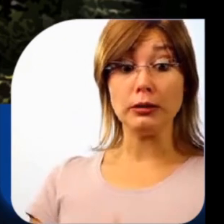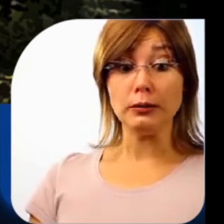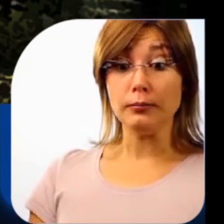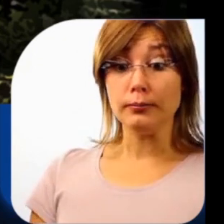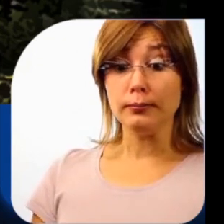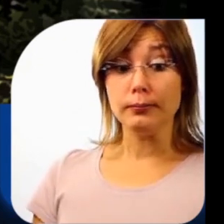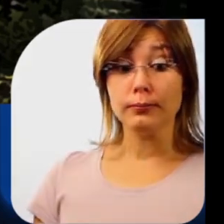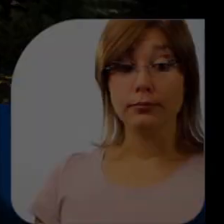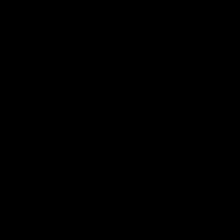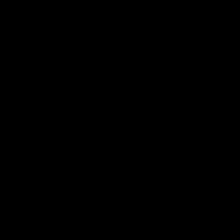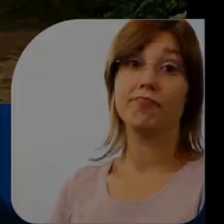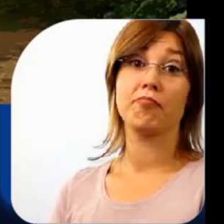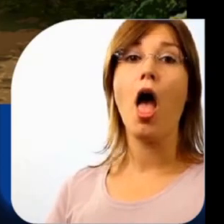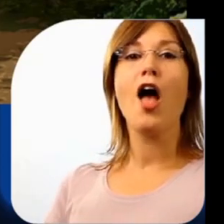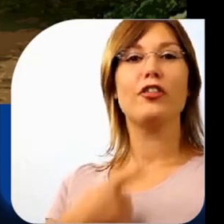redescendre !»«